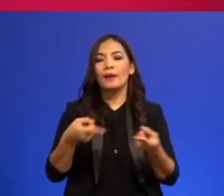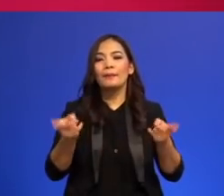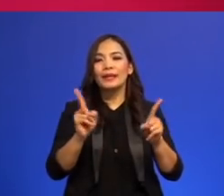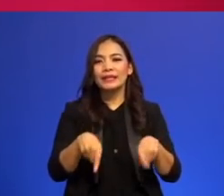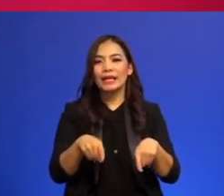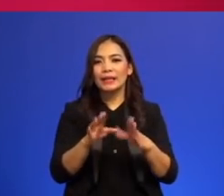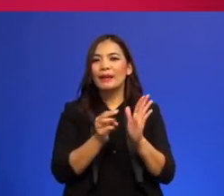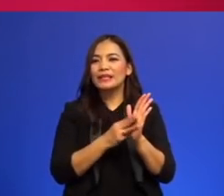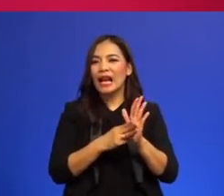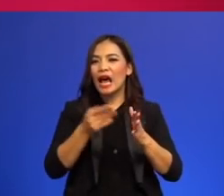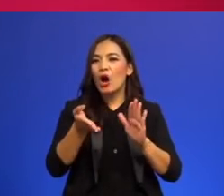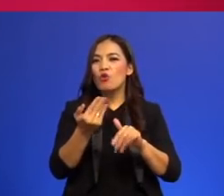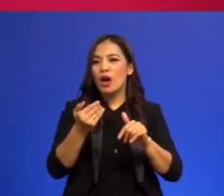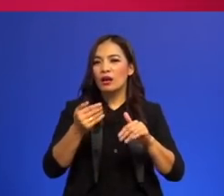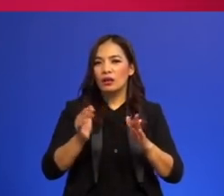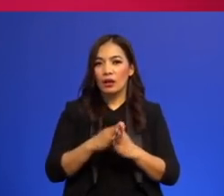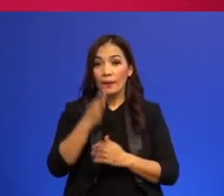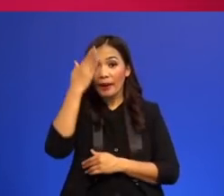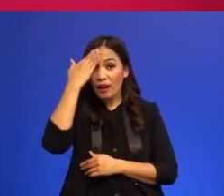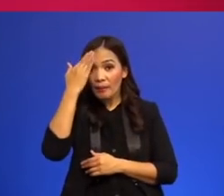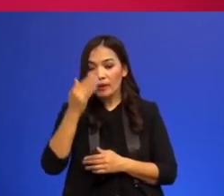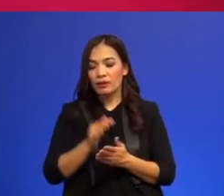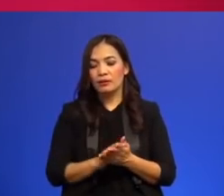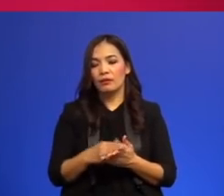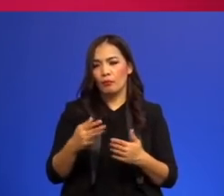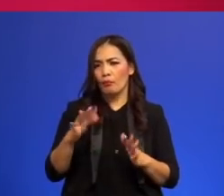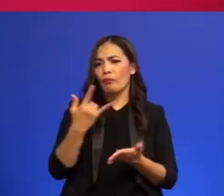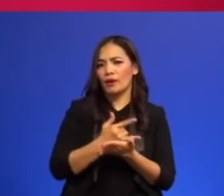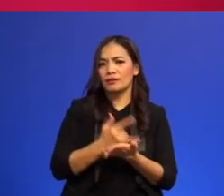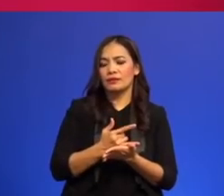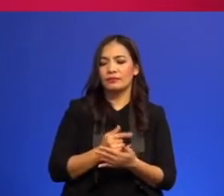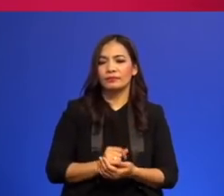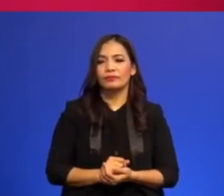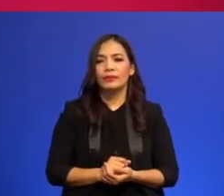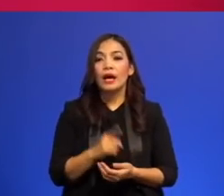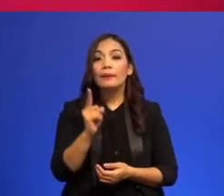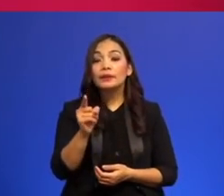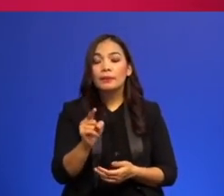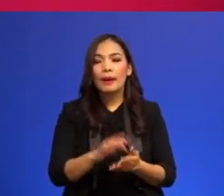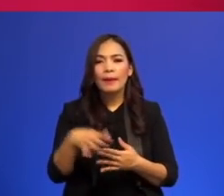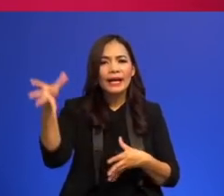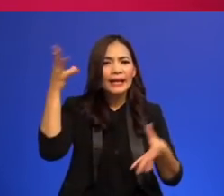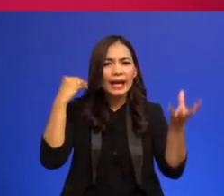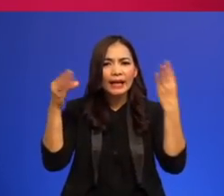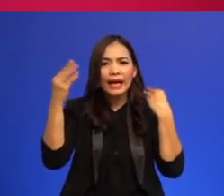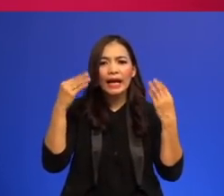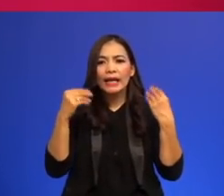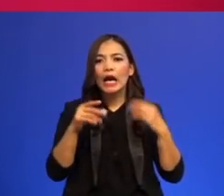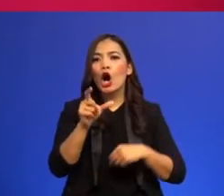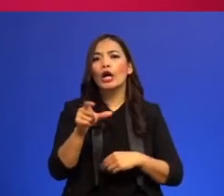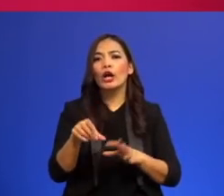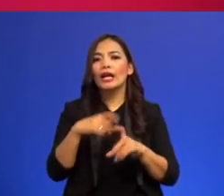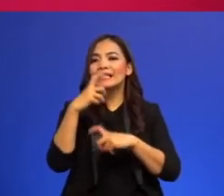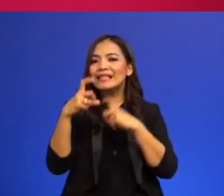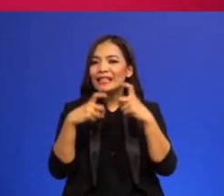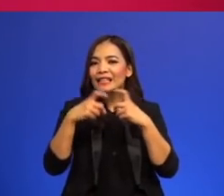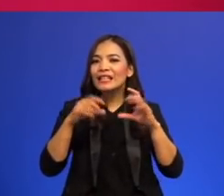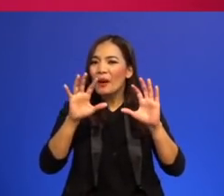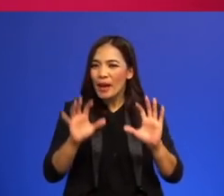ya saudaraku? Kok Pak Eras pengalaman ya? Pengalaman. Karena banyak dengar orang cerita.